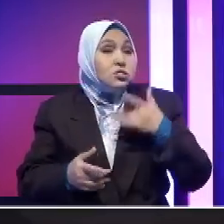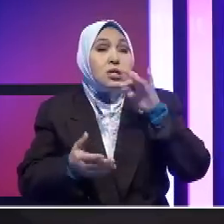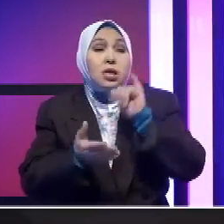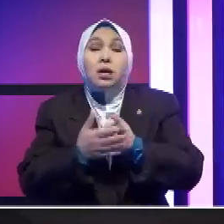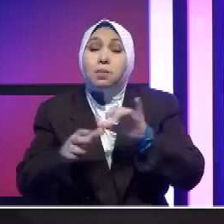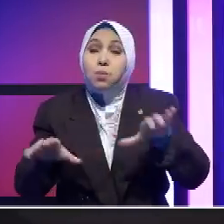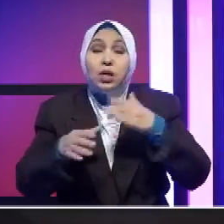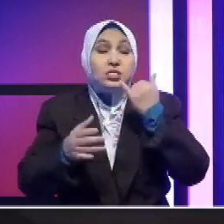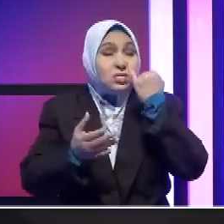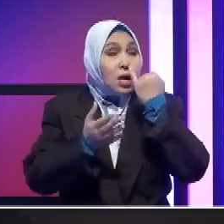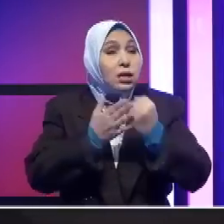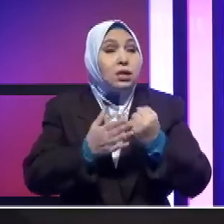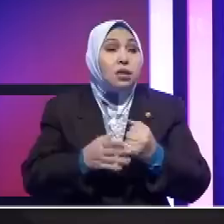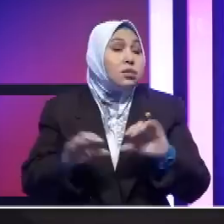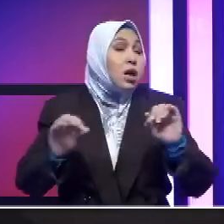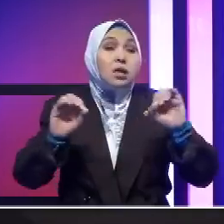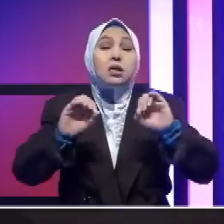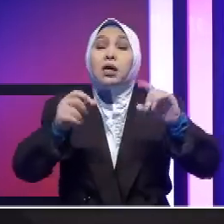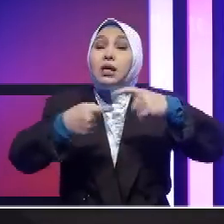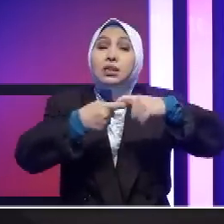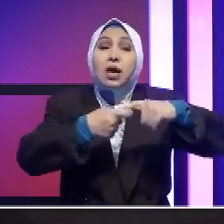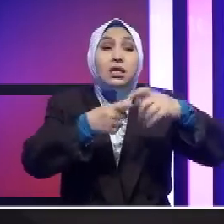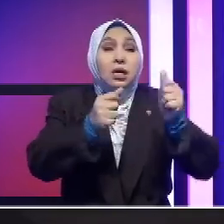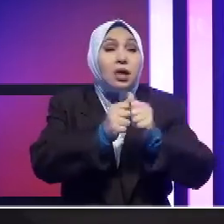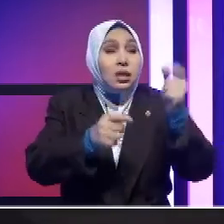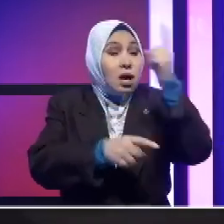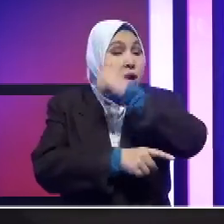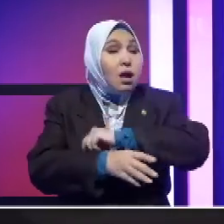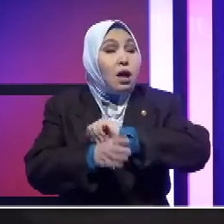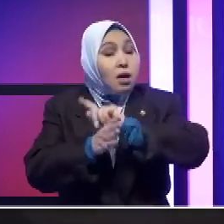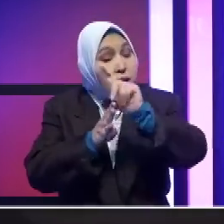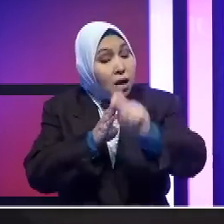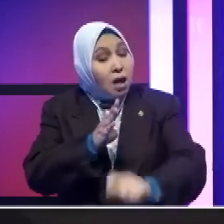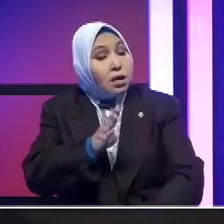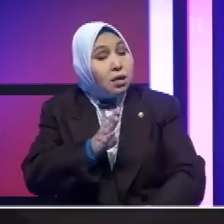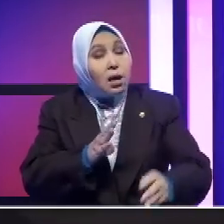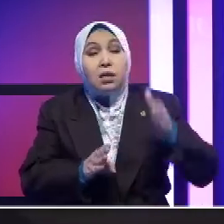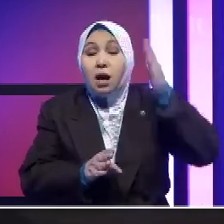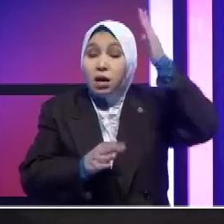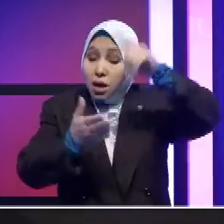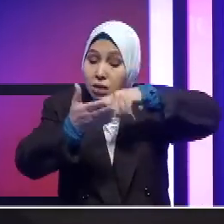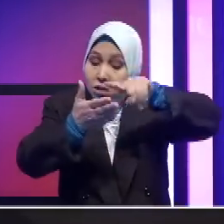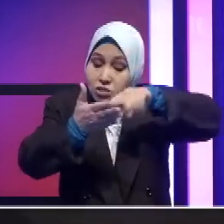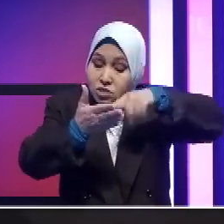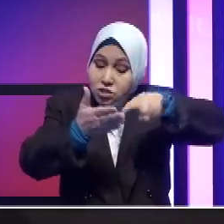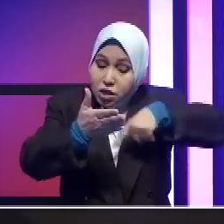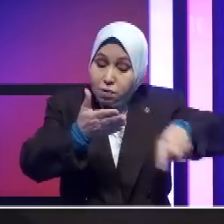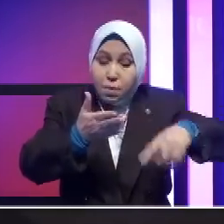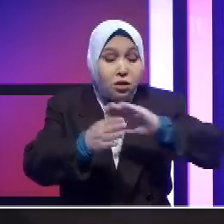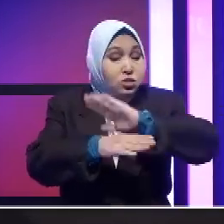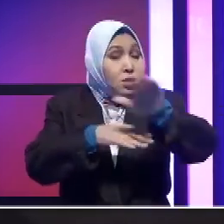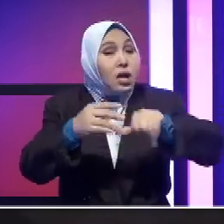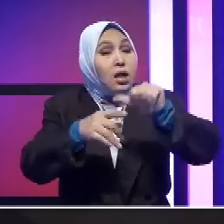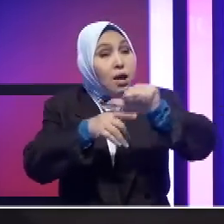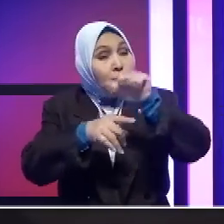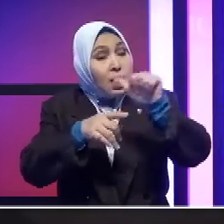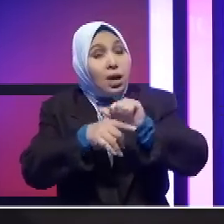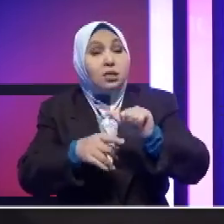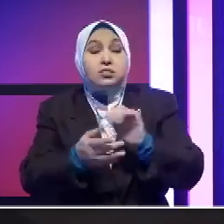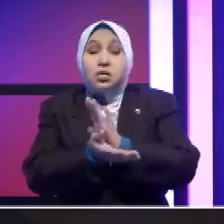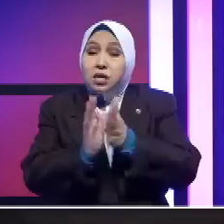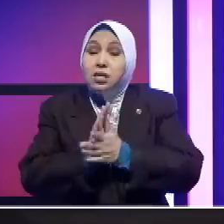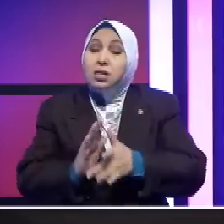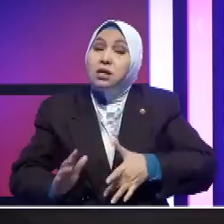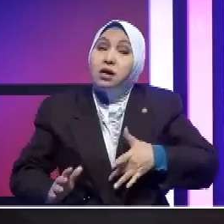apa yang dia buat sekarang itu tak ada kaitan dengan hari yaumil hisab yang akan disemak segala amalan tersebut. Jadi dia rasakan